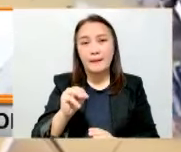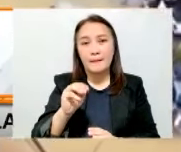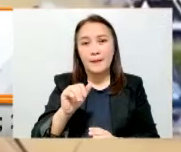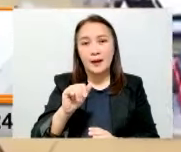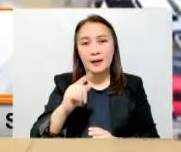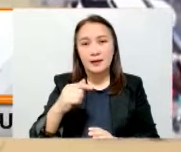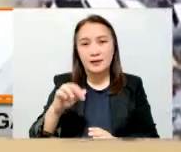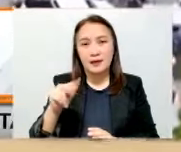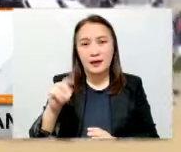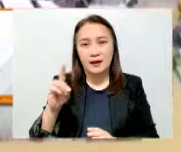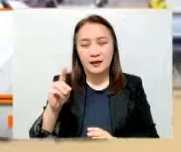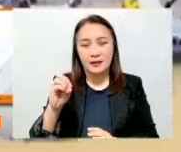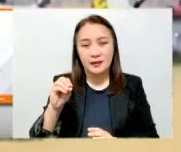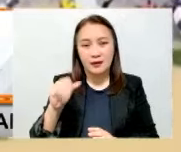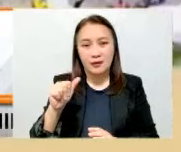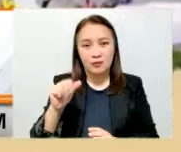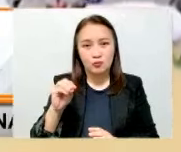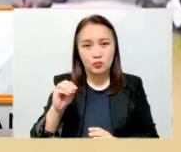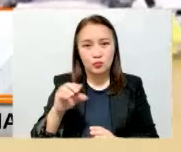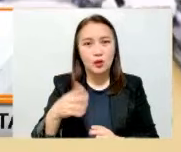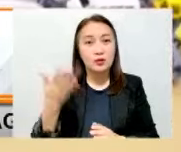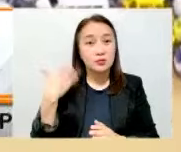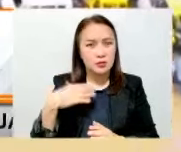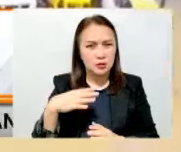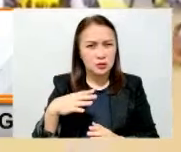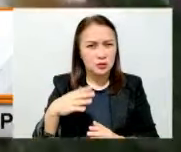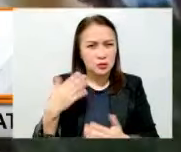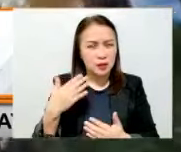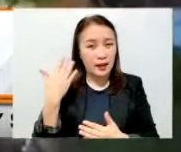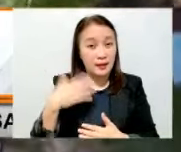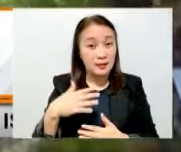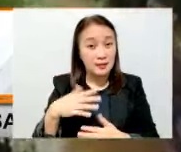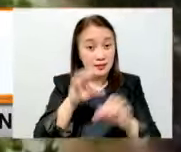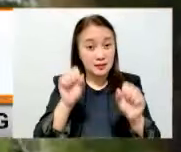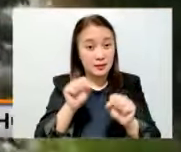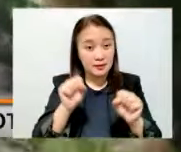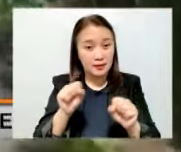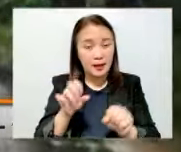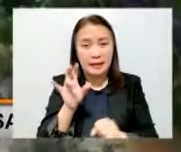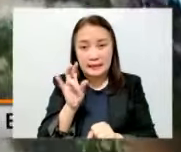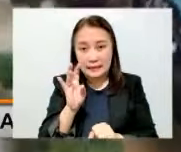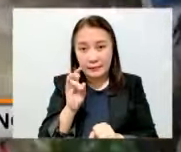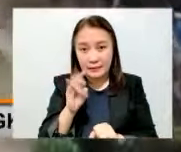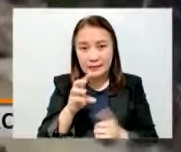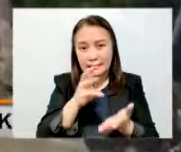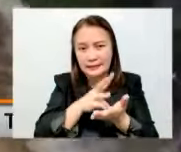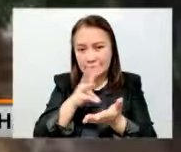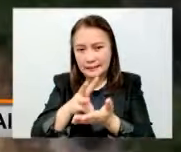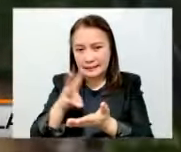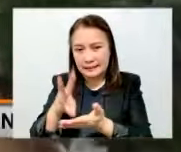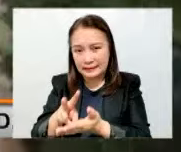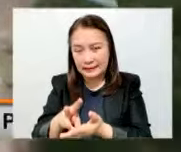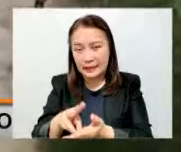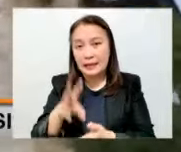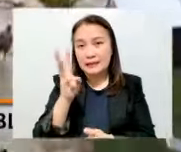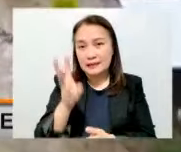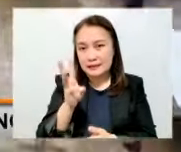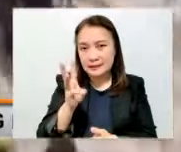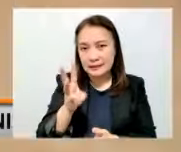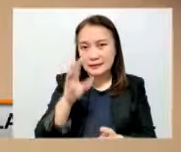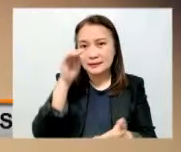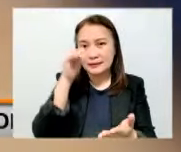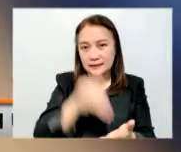ng baha simula pa noong Sabado. 17 bayan ang pinakanapuruhan. Higit 6,000 pamilya ang